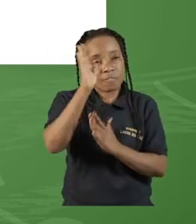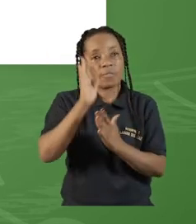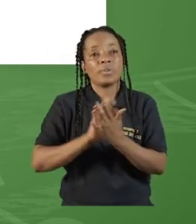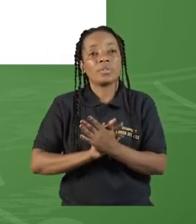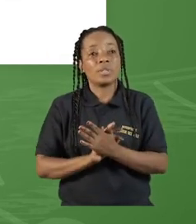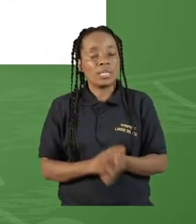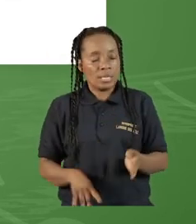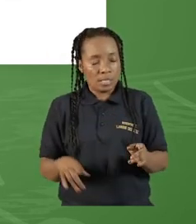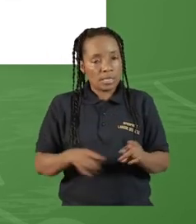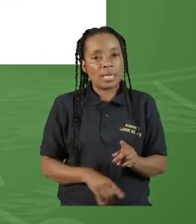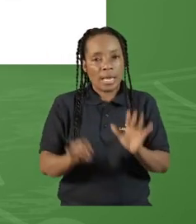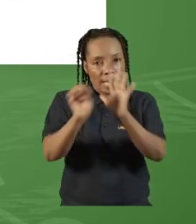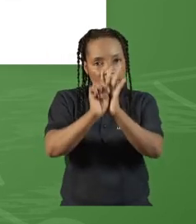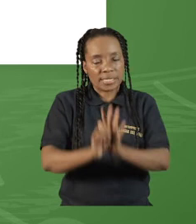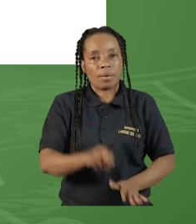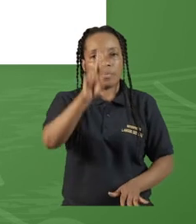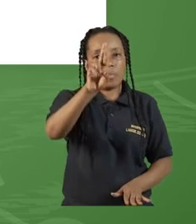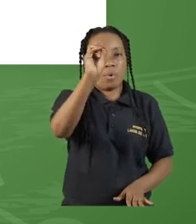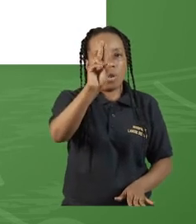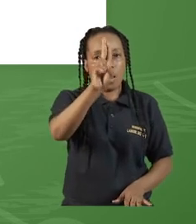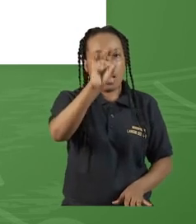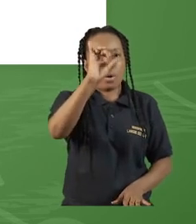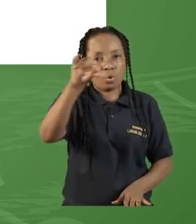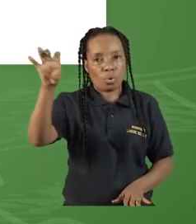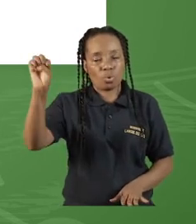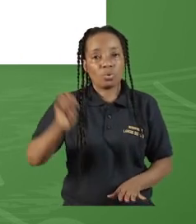rouille, qui est une oxydation lente.